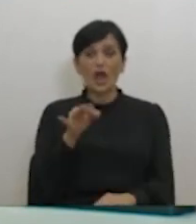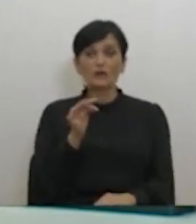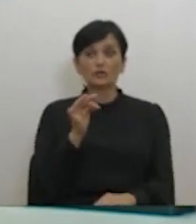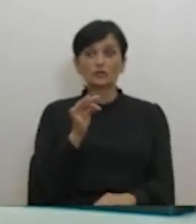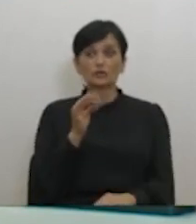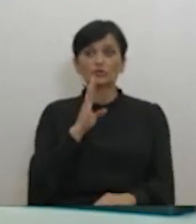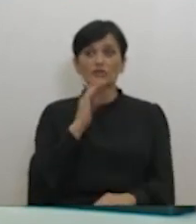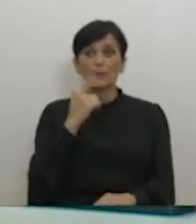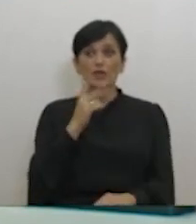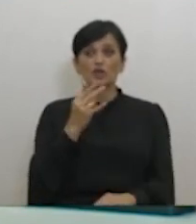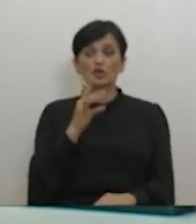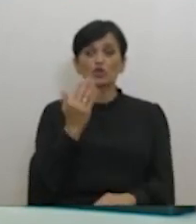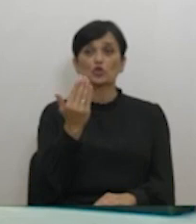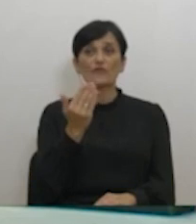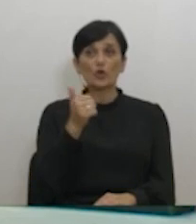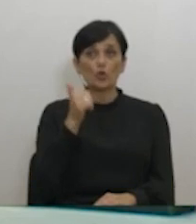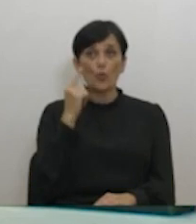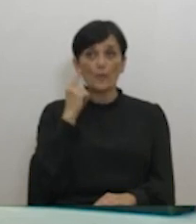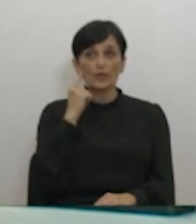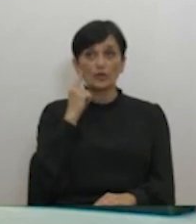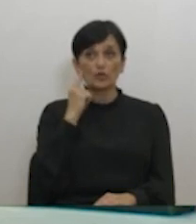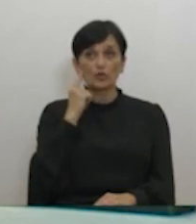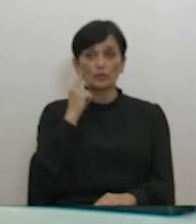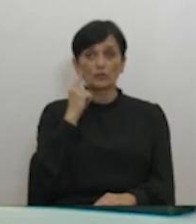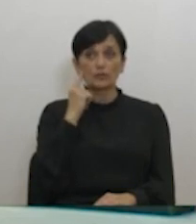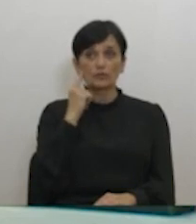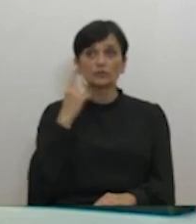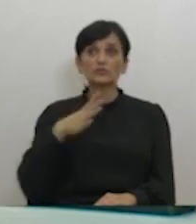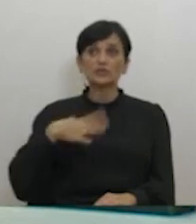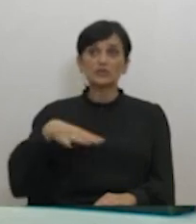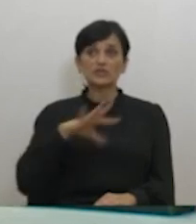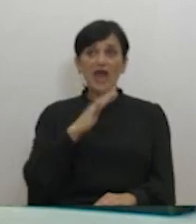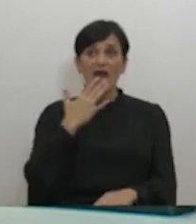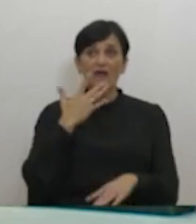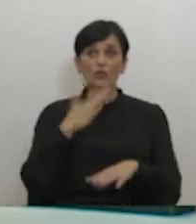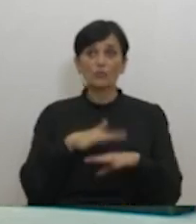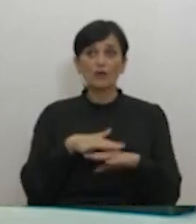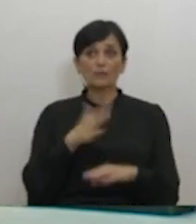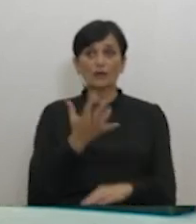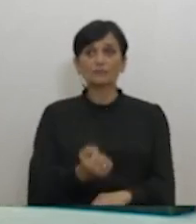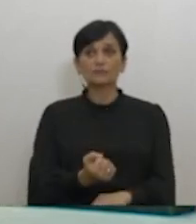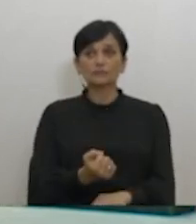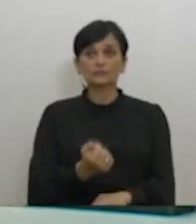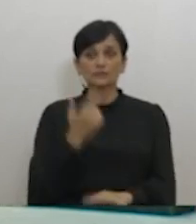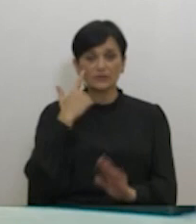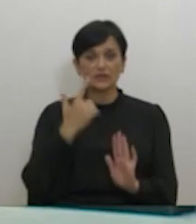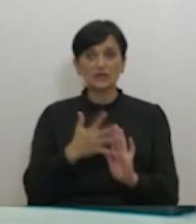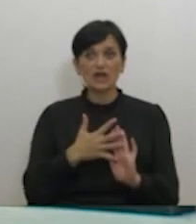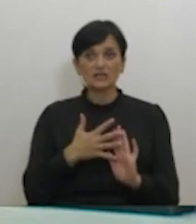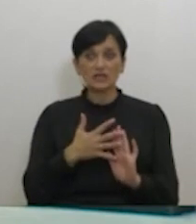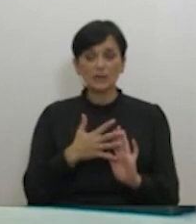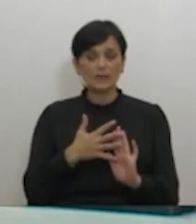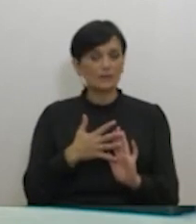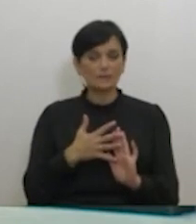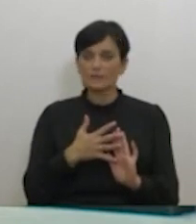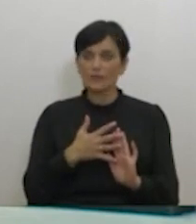ყველაფერს? ბატონო ნინო, თქვენ როგორ ფიქრობთ? საქართველოს ეროვნულმა ბანკმა გასაგებია, ნუ ეხა